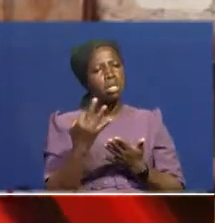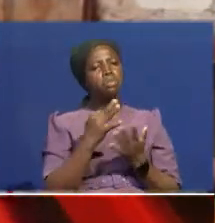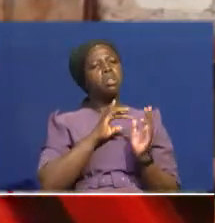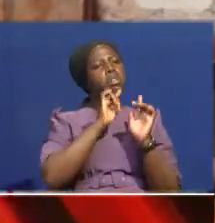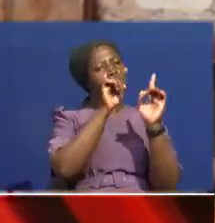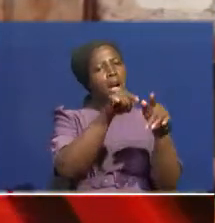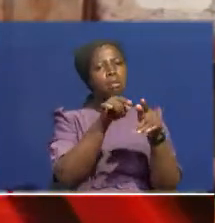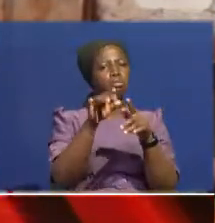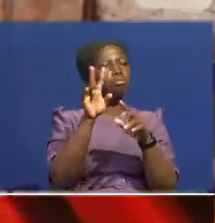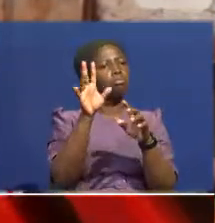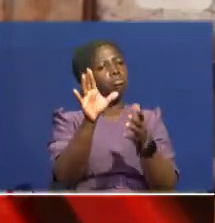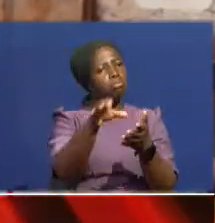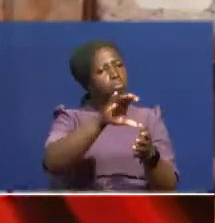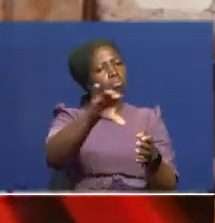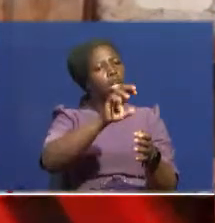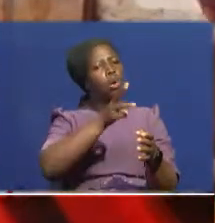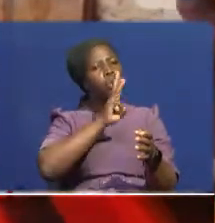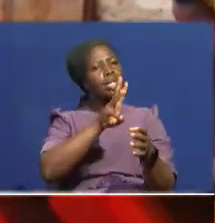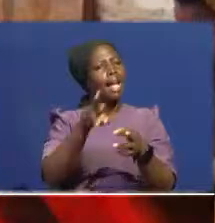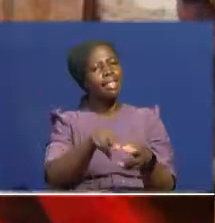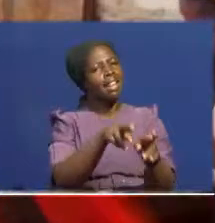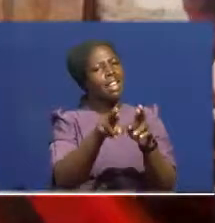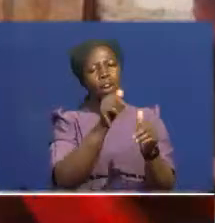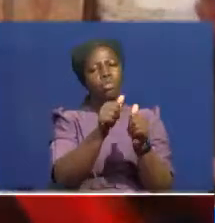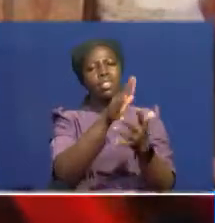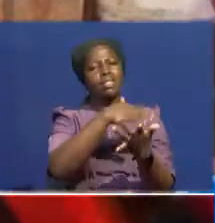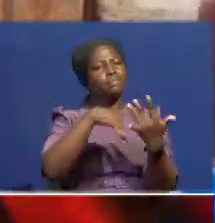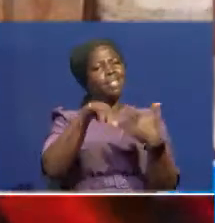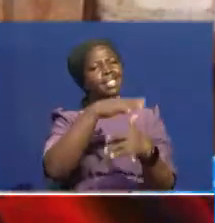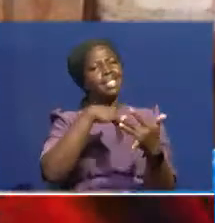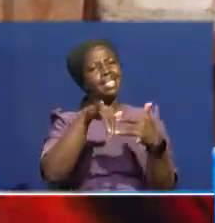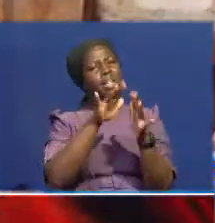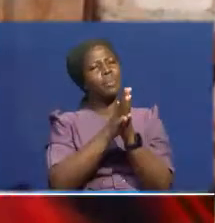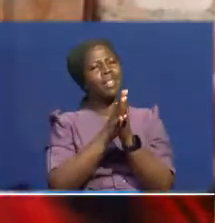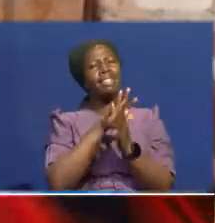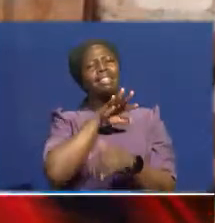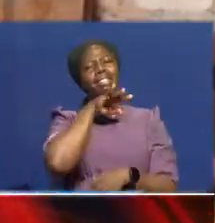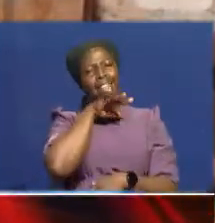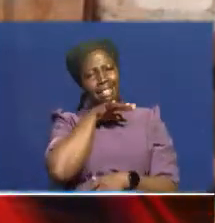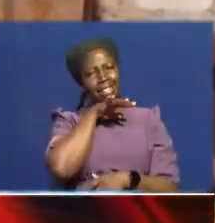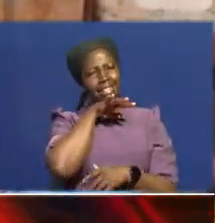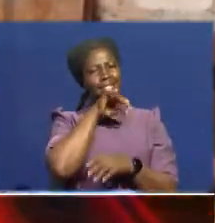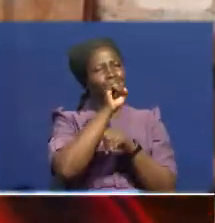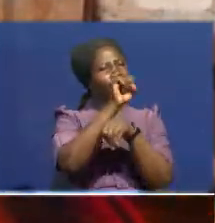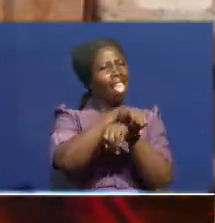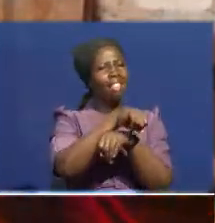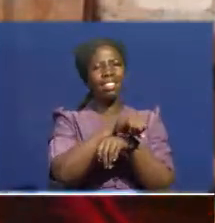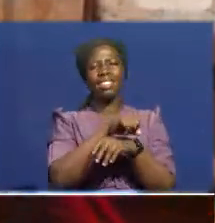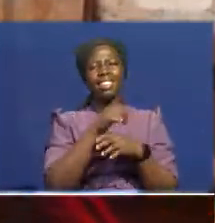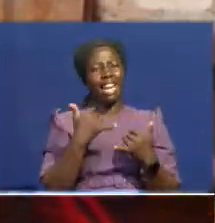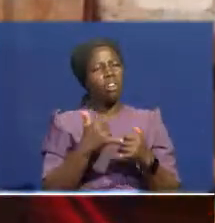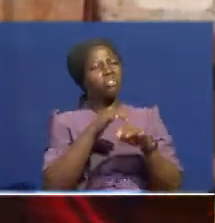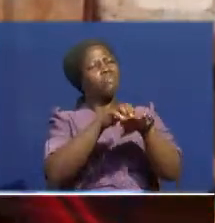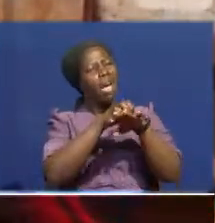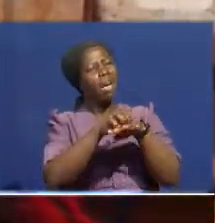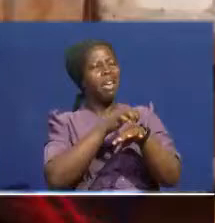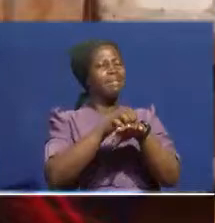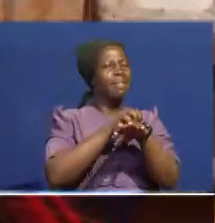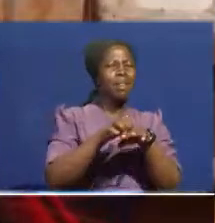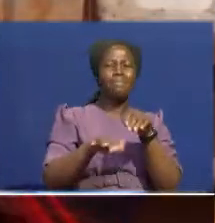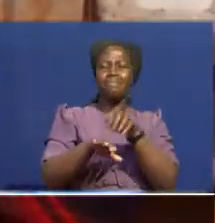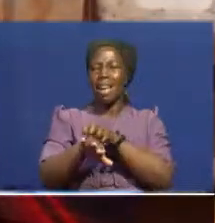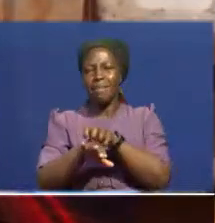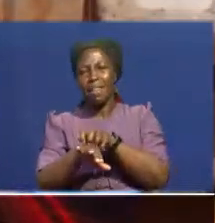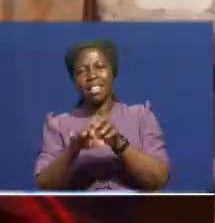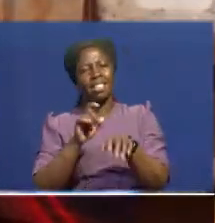gedhaja. Na gedhaja imechanganya na nini, na siweji. Sasa najikuna,